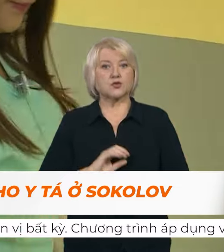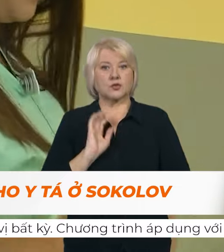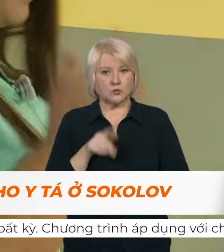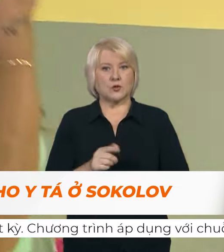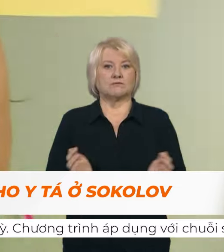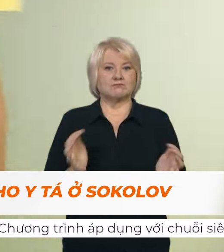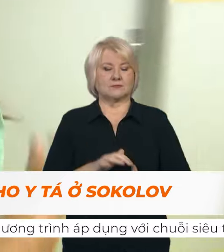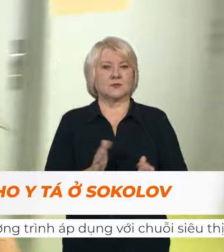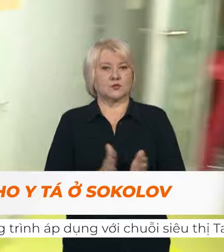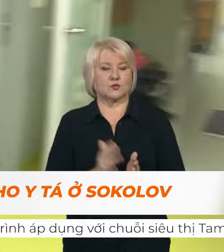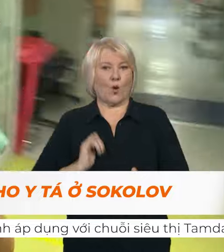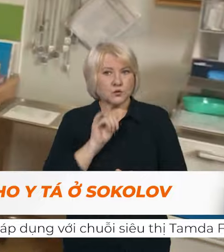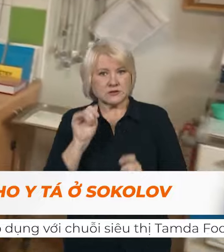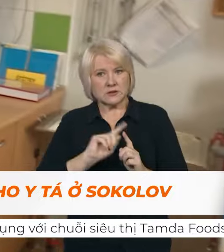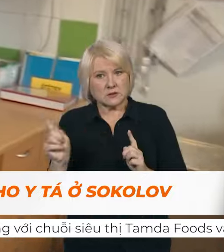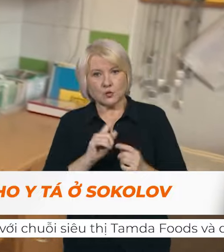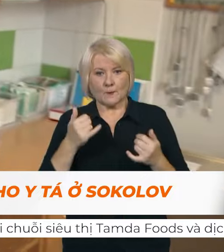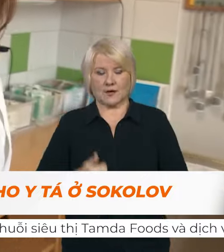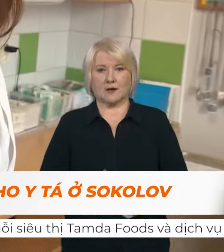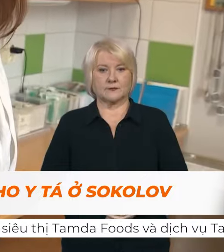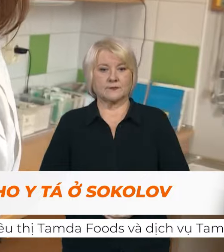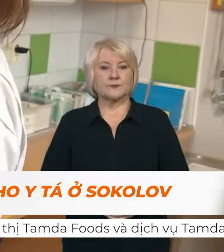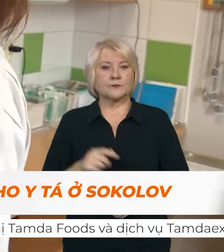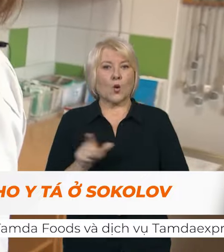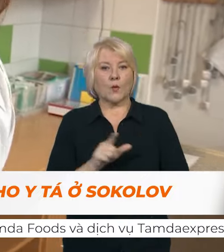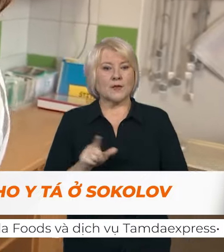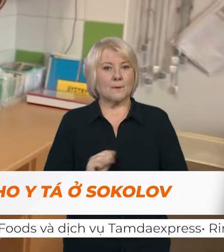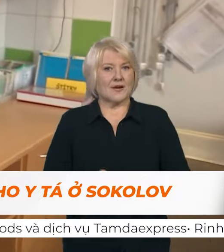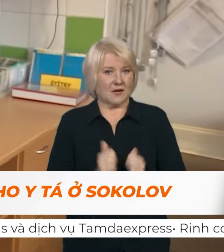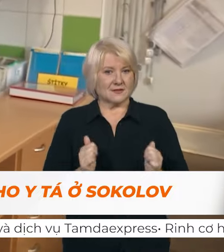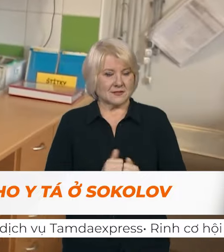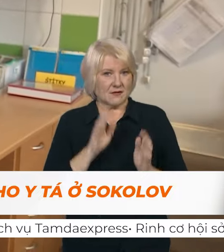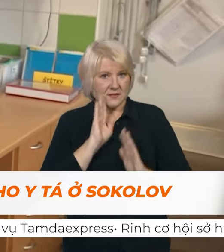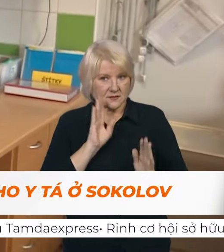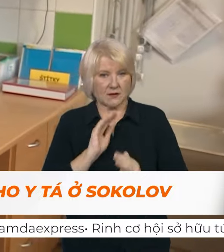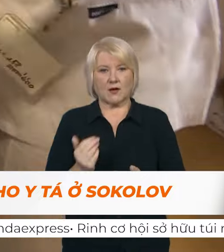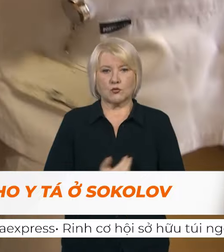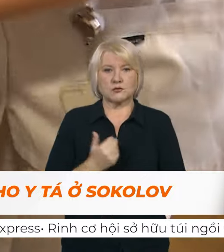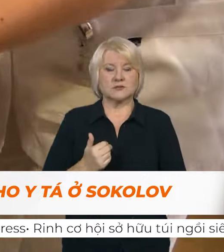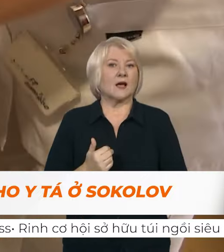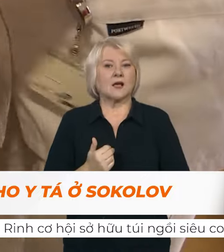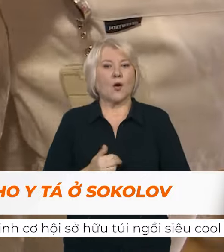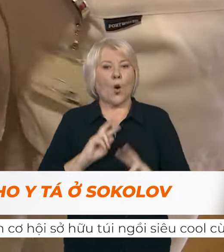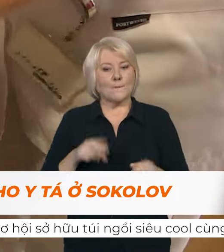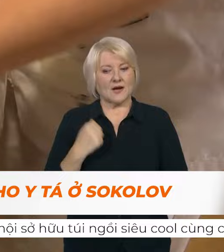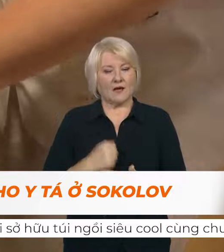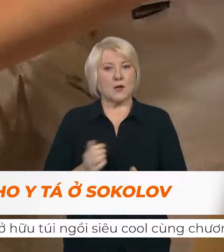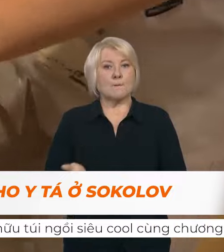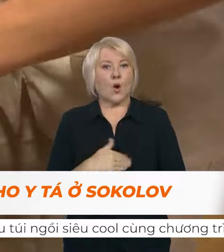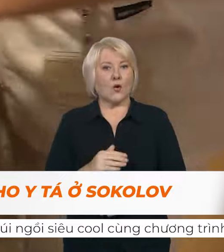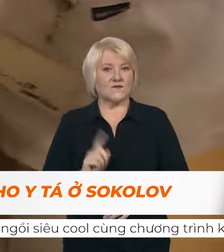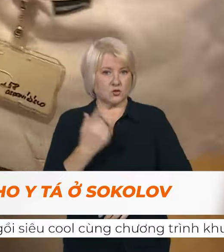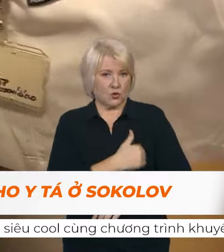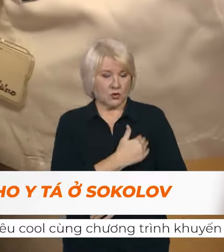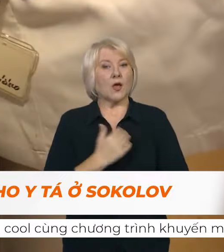đến ngày 21 tháng 8. Ban quản lý thành phố muốn thu hút thêm nhân viên y tế đến khu vực, do đó các y tá đang làm việc trong bệnh viện có thể đạt được trình độ học vấn cao hơn mà